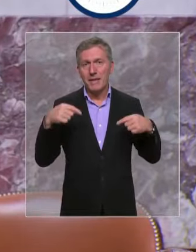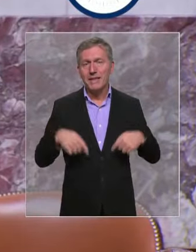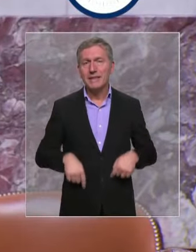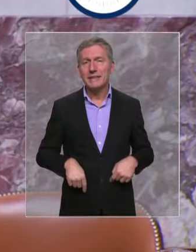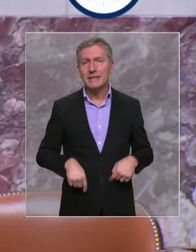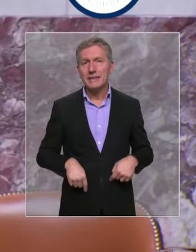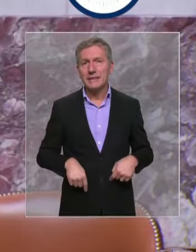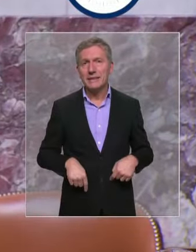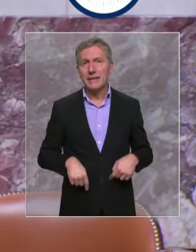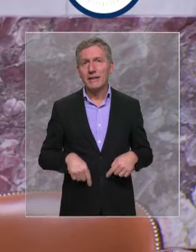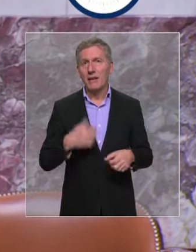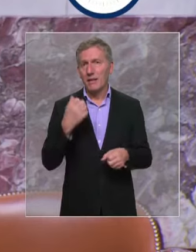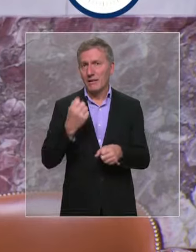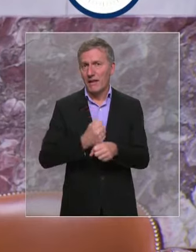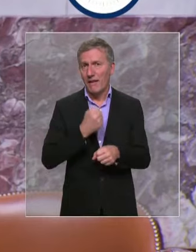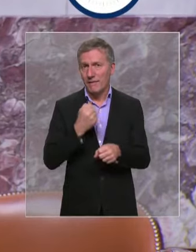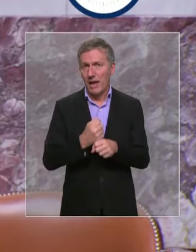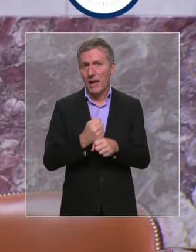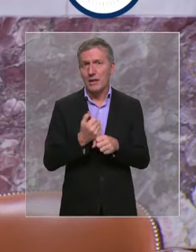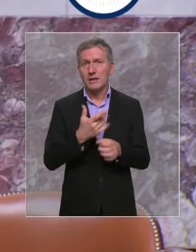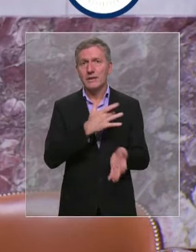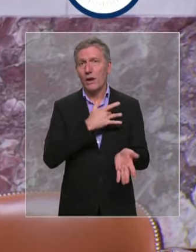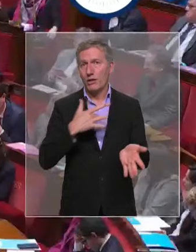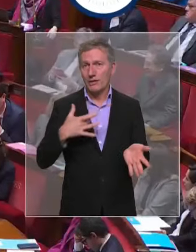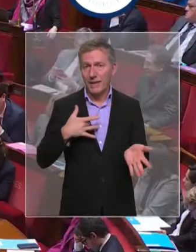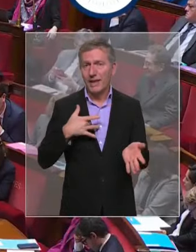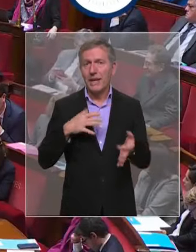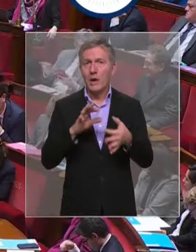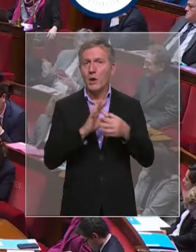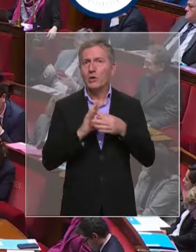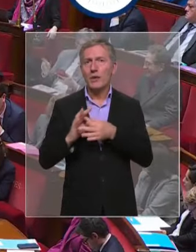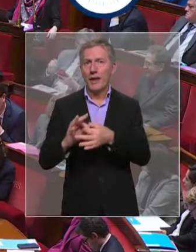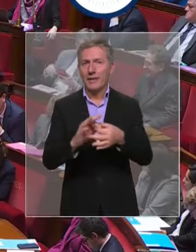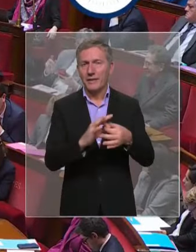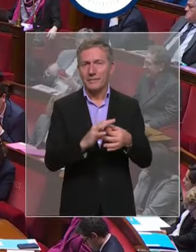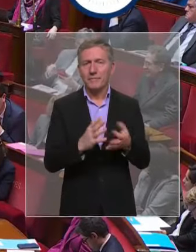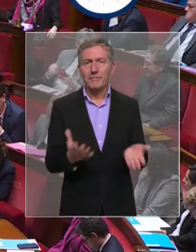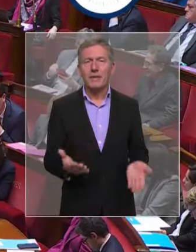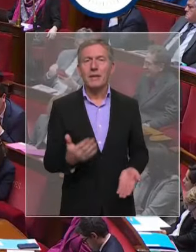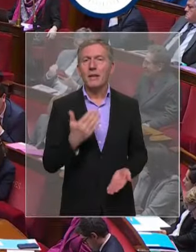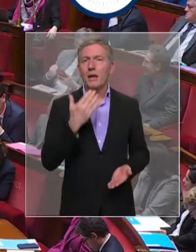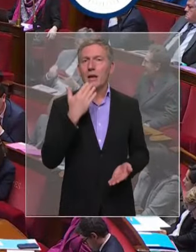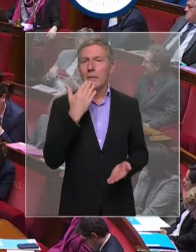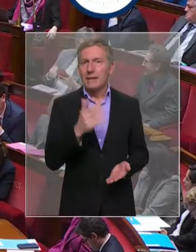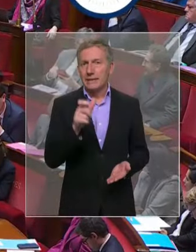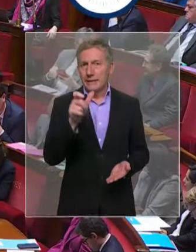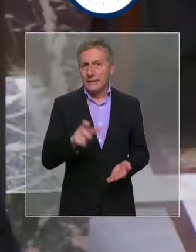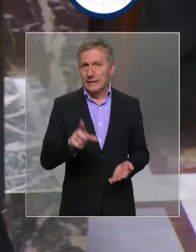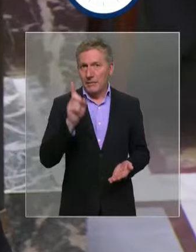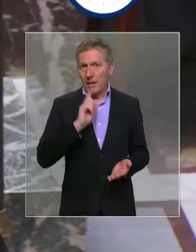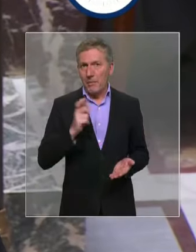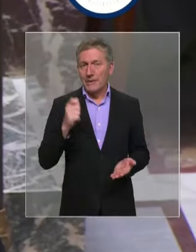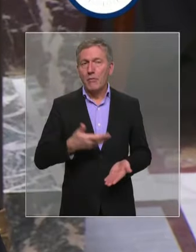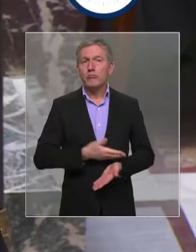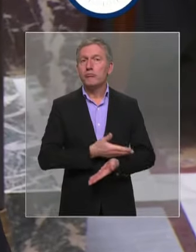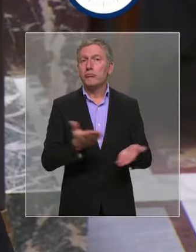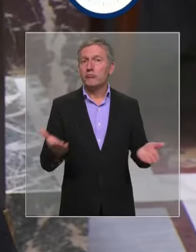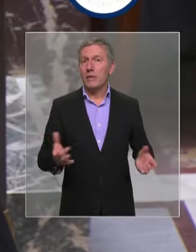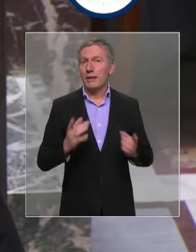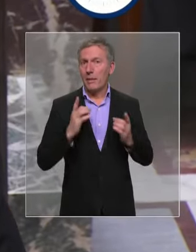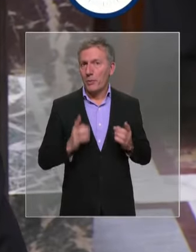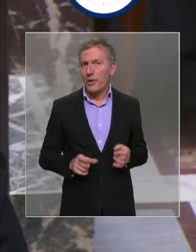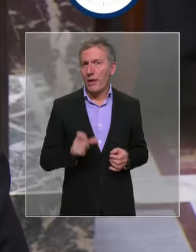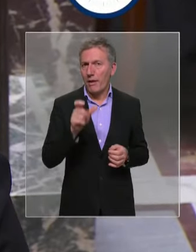ministre du Travail, de la Santé et de la Solidarité. Merci Madame la Présidente, Mesdames et Messieurs les députés, Monsieur